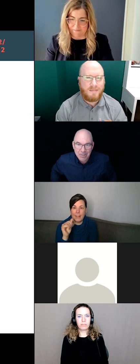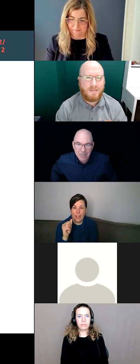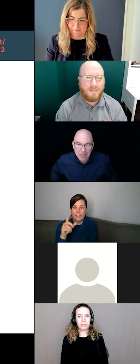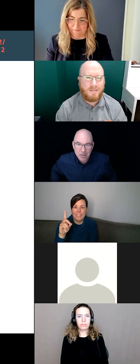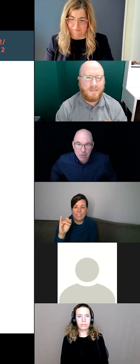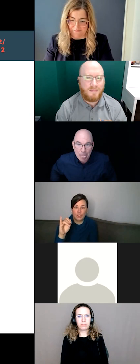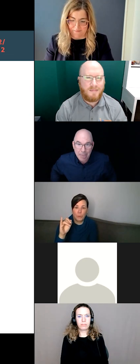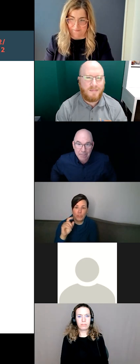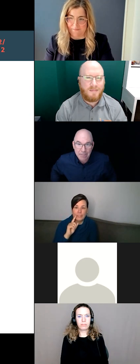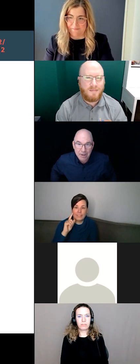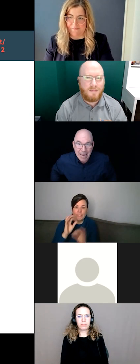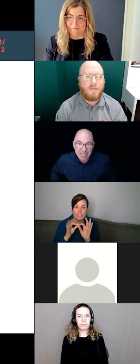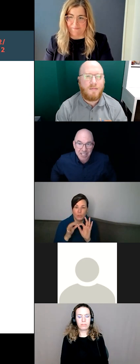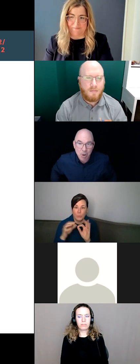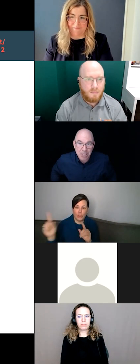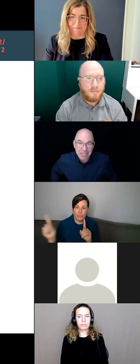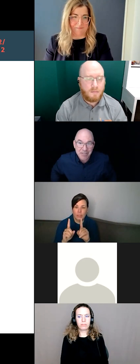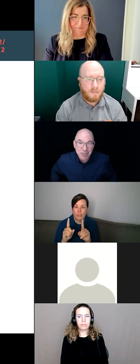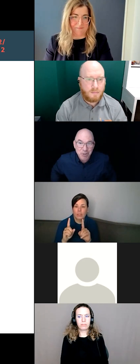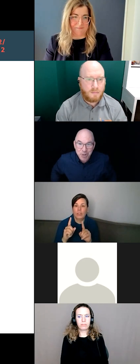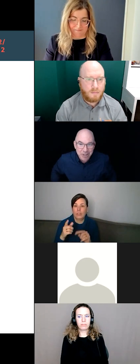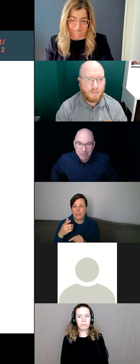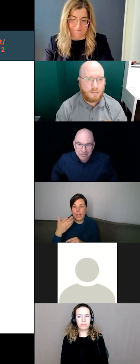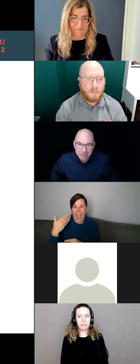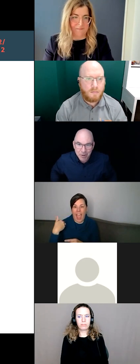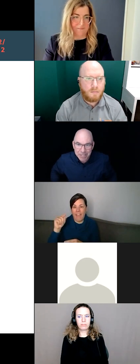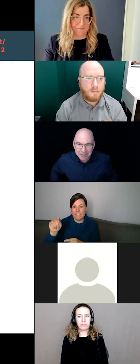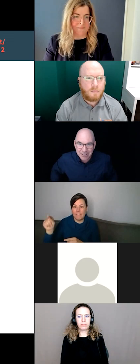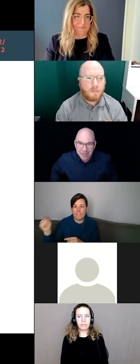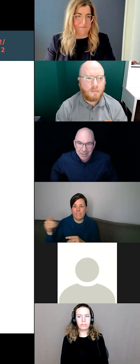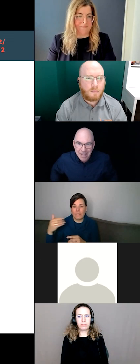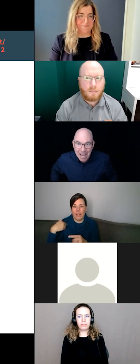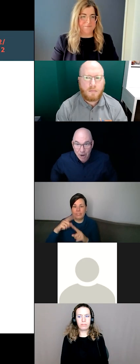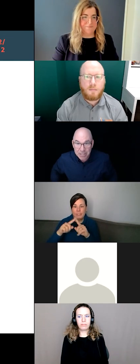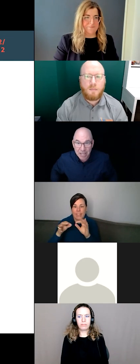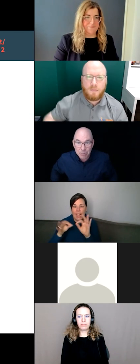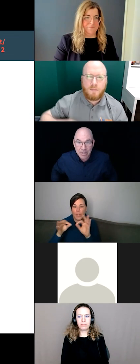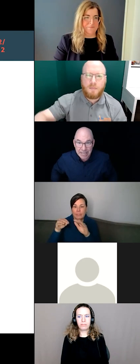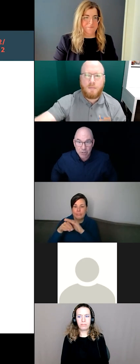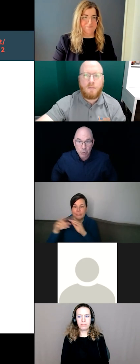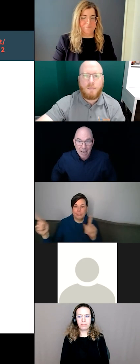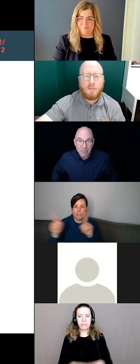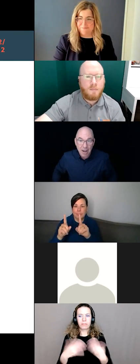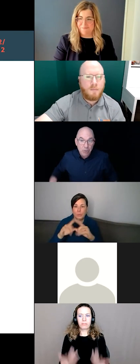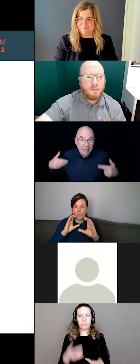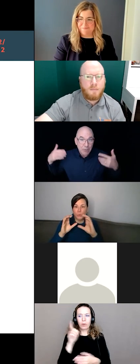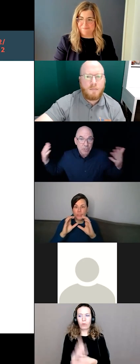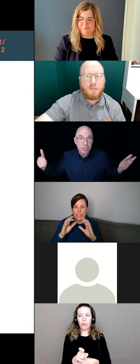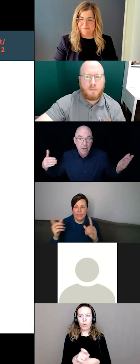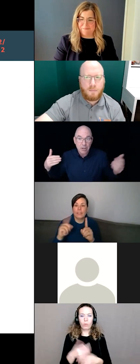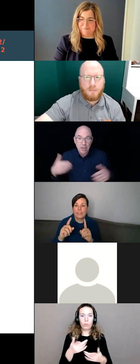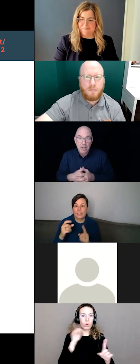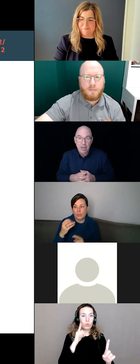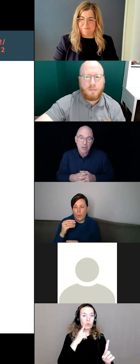I guess a Somalian deaf interpreter from Leah. Donc, c'est un interprète somali qui est sourd. Il y